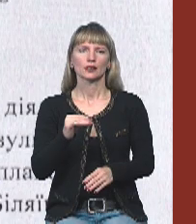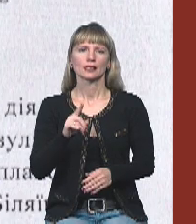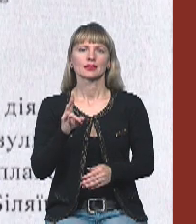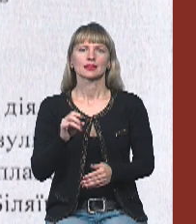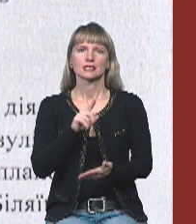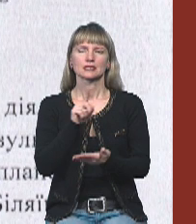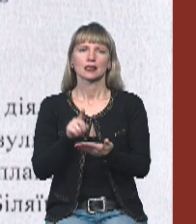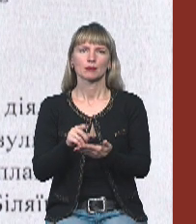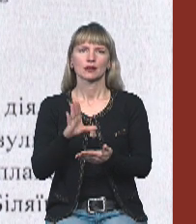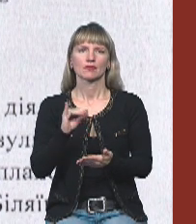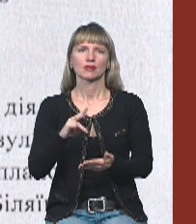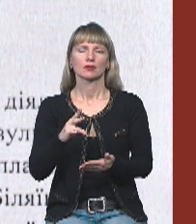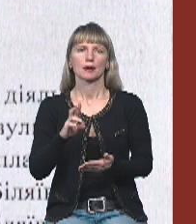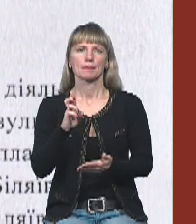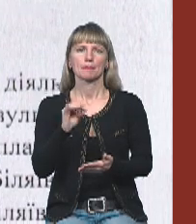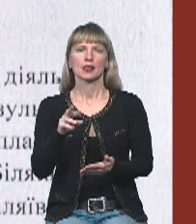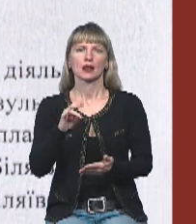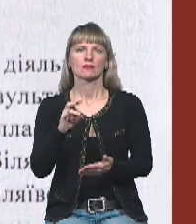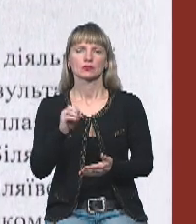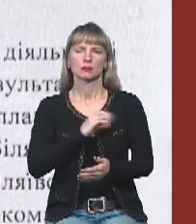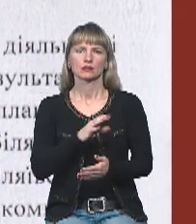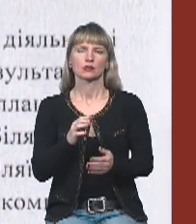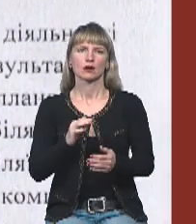запит Біляївського збагачувального комбінату